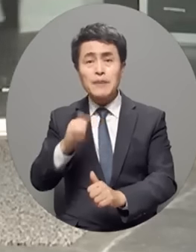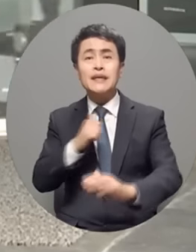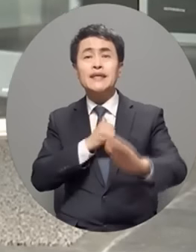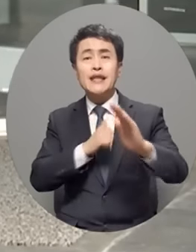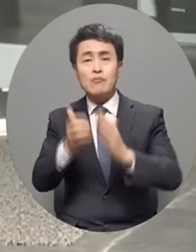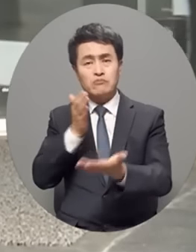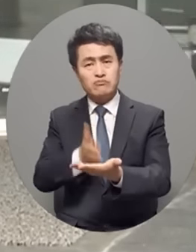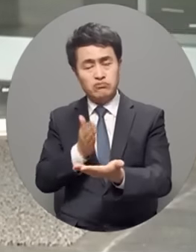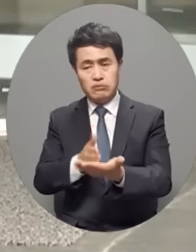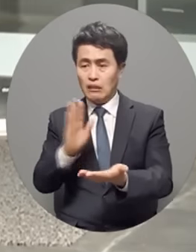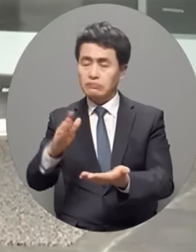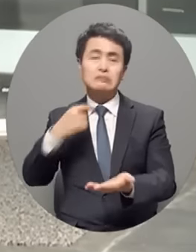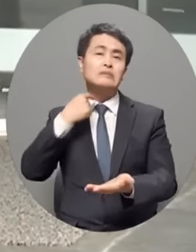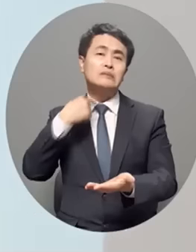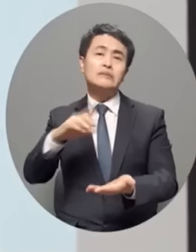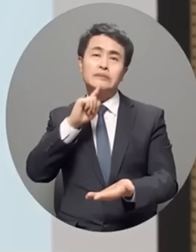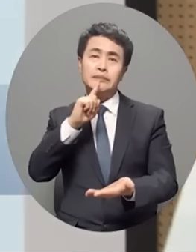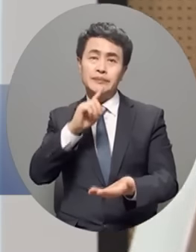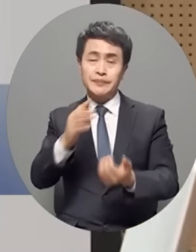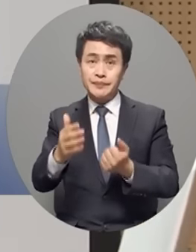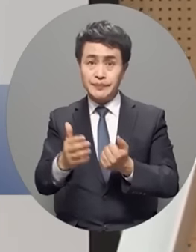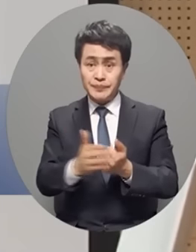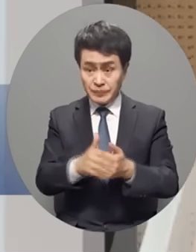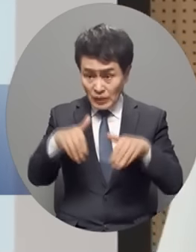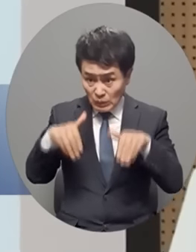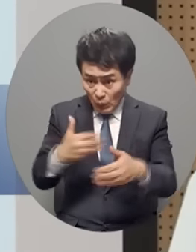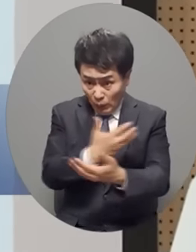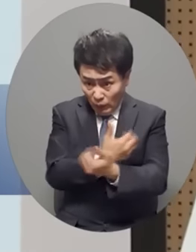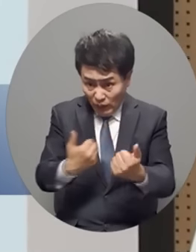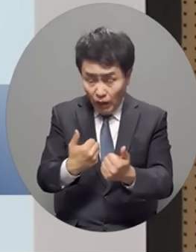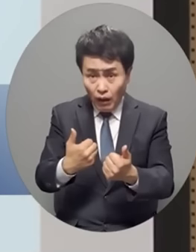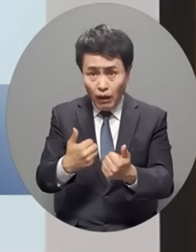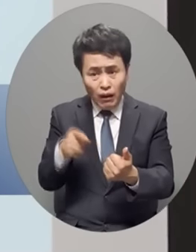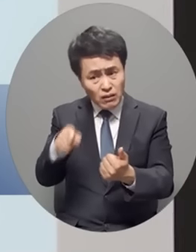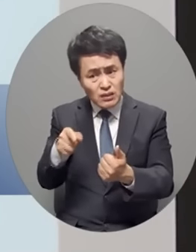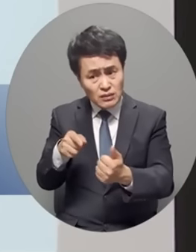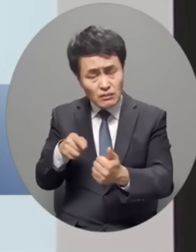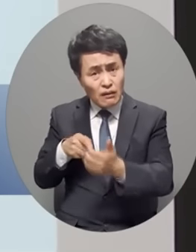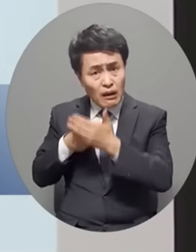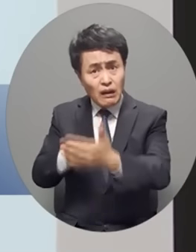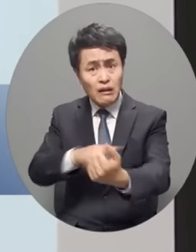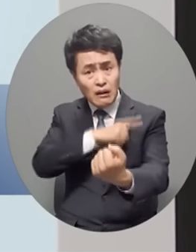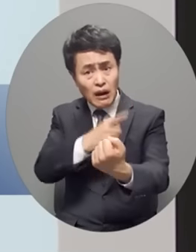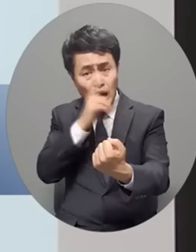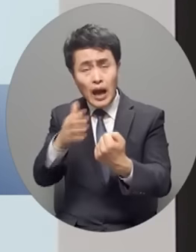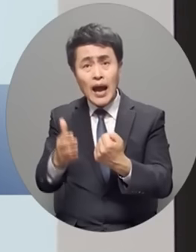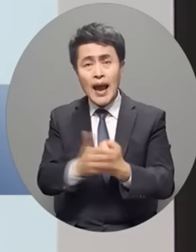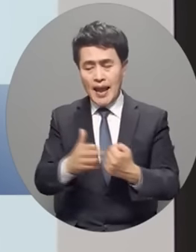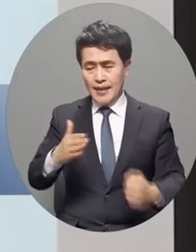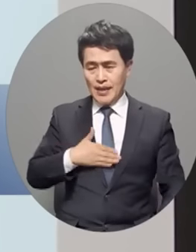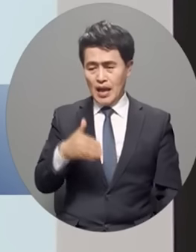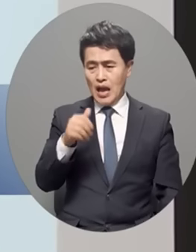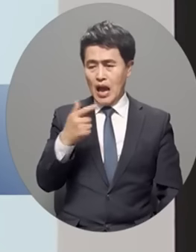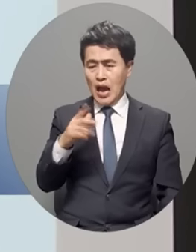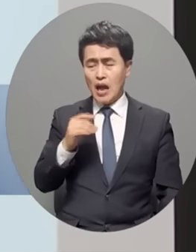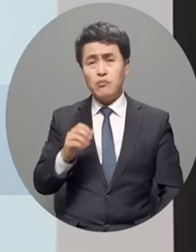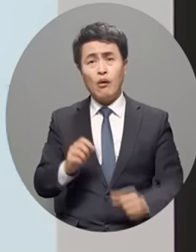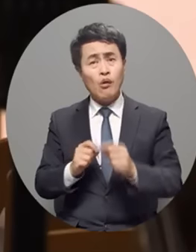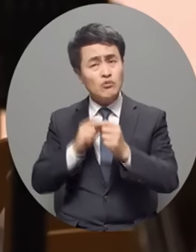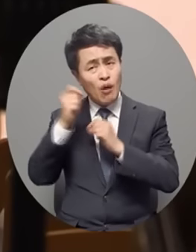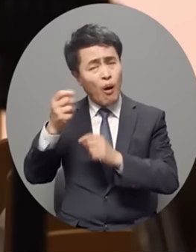대해서도 부인했습니다. 노예 계약처럼 걸려 있어요. 그게 행사가 안 돼서 나는 하이브에 영원히 묶여 있어야 되는